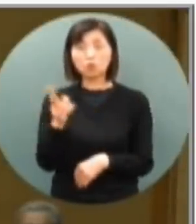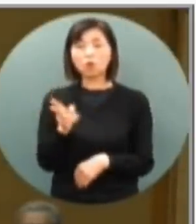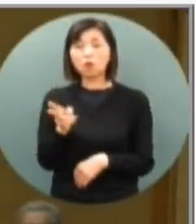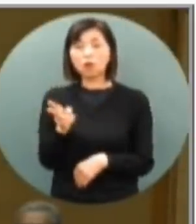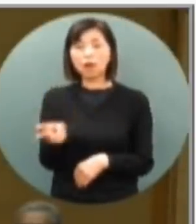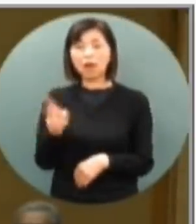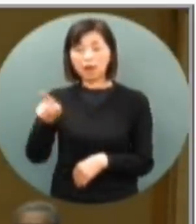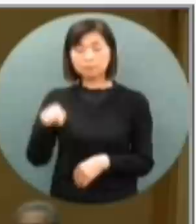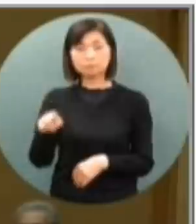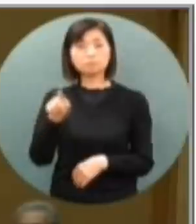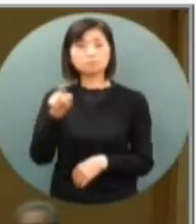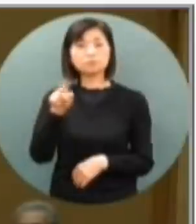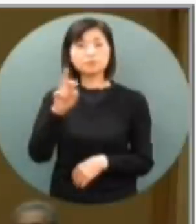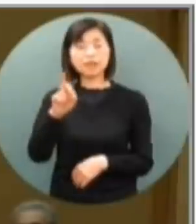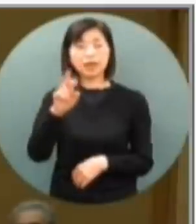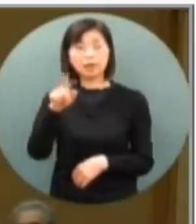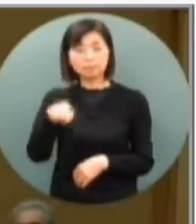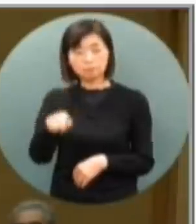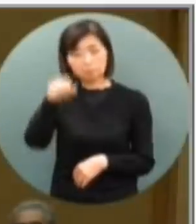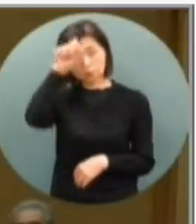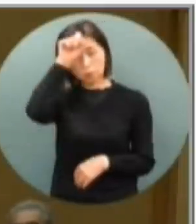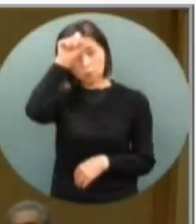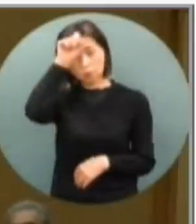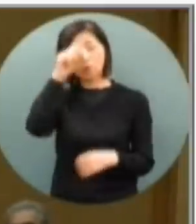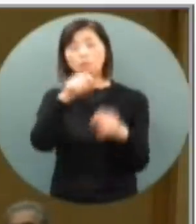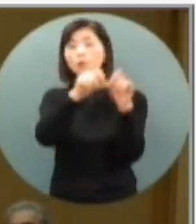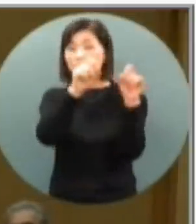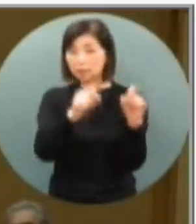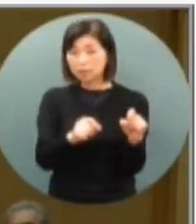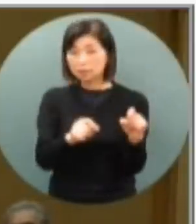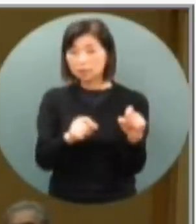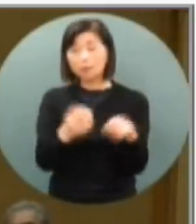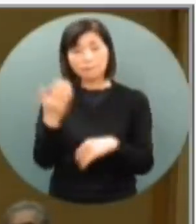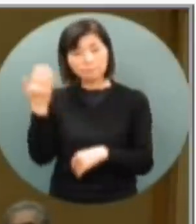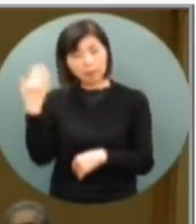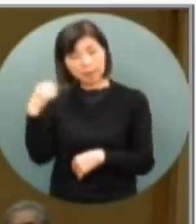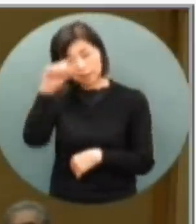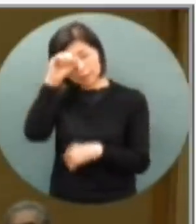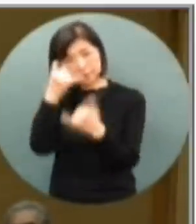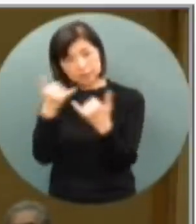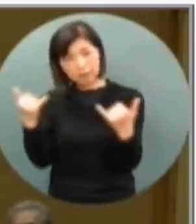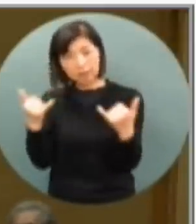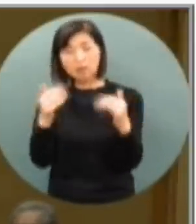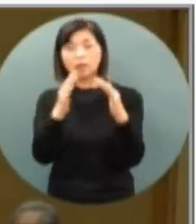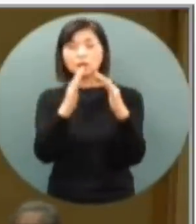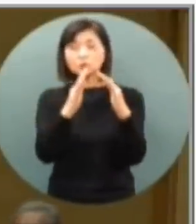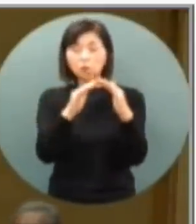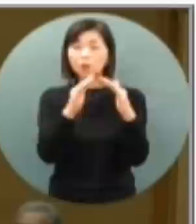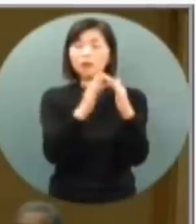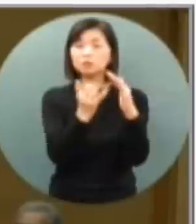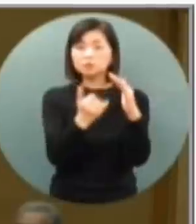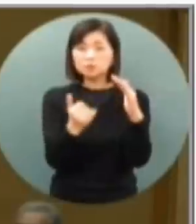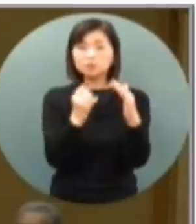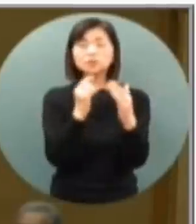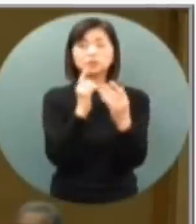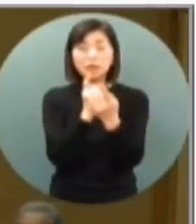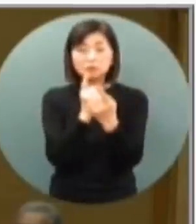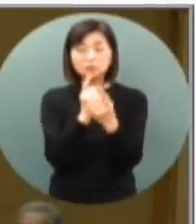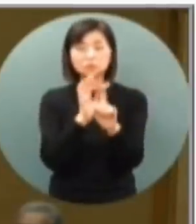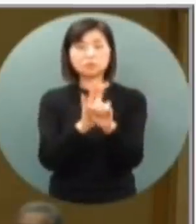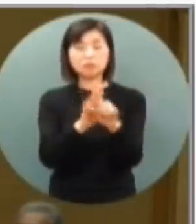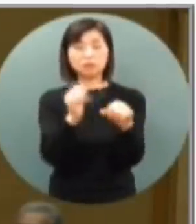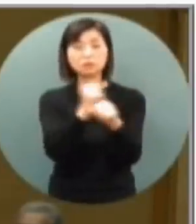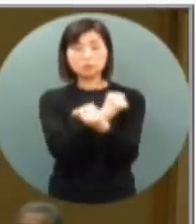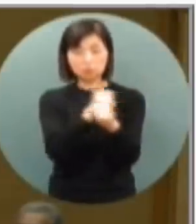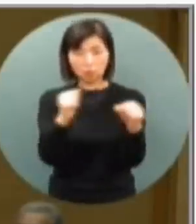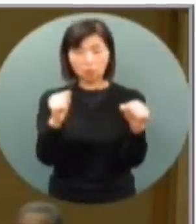問題、元患者あるいは家族の支援事業についてですが、担当する私の常任委員